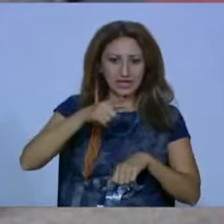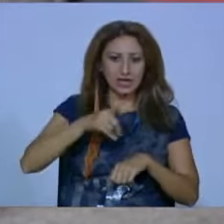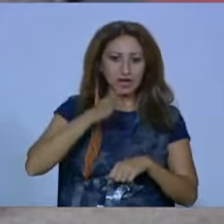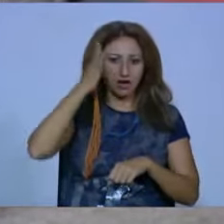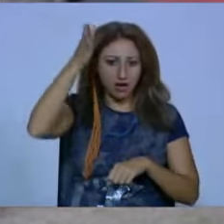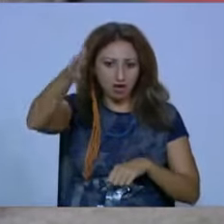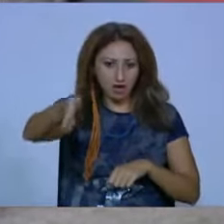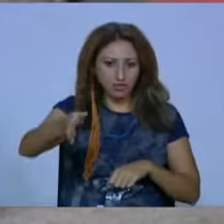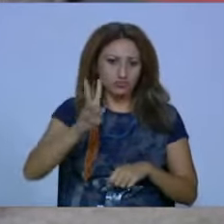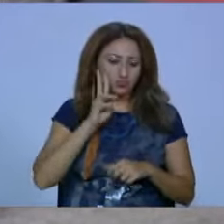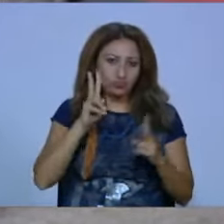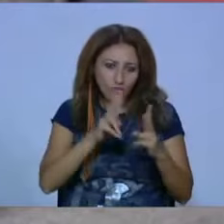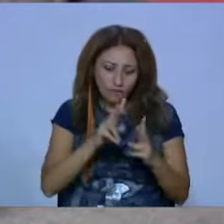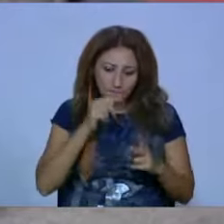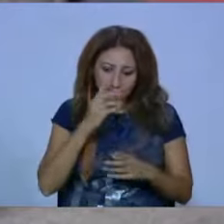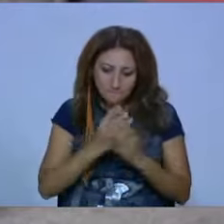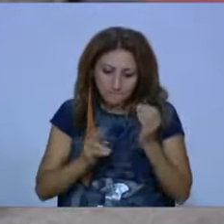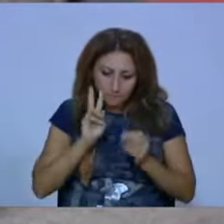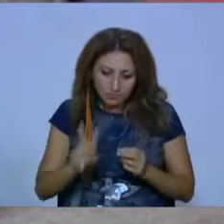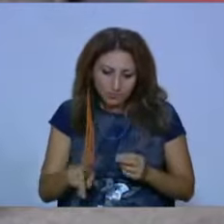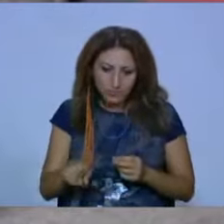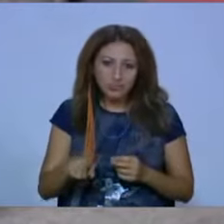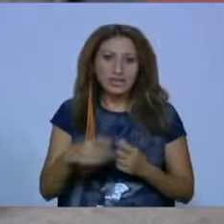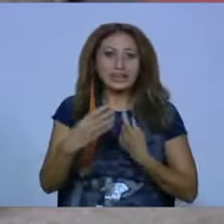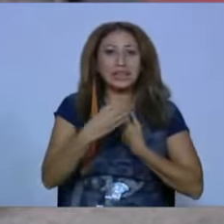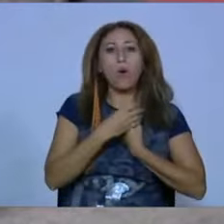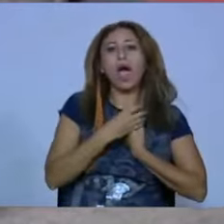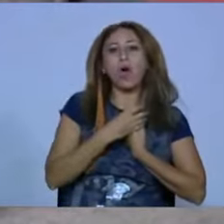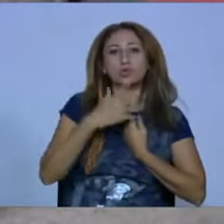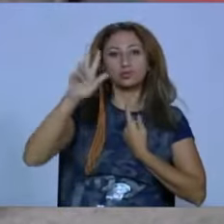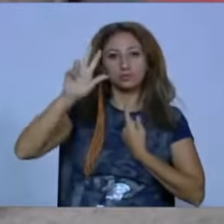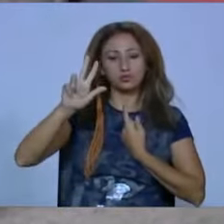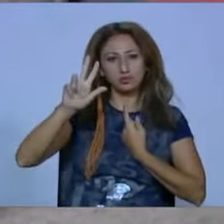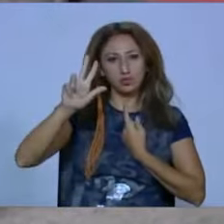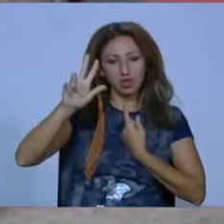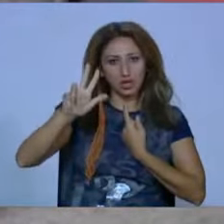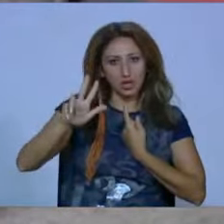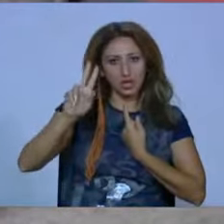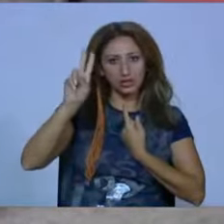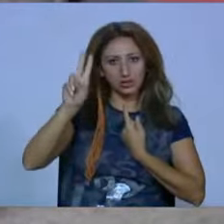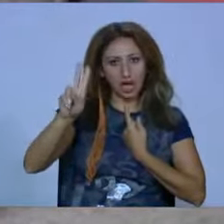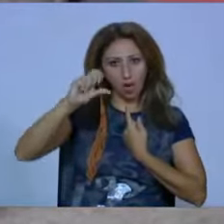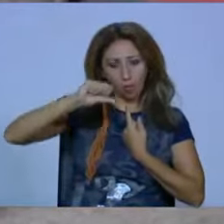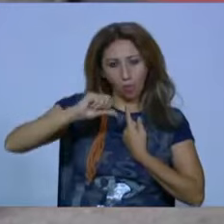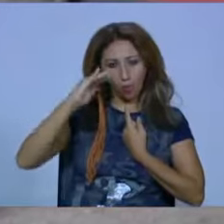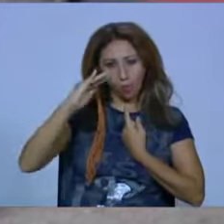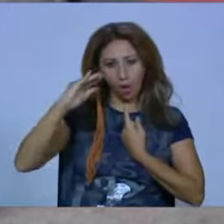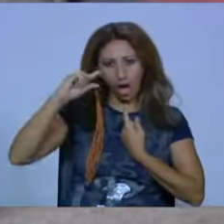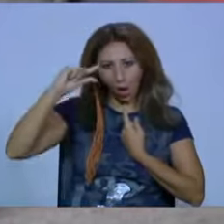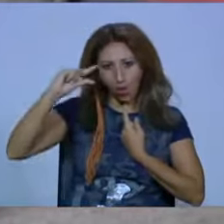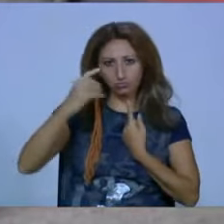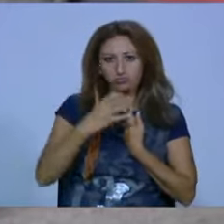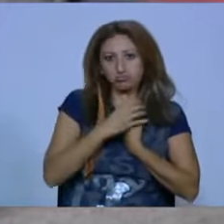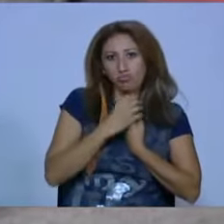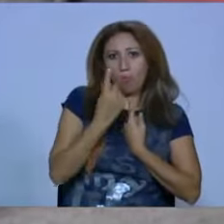بقى، اول ما شافها يعني قرر ان هي عندها توحد. طبعا بنتي ما كانت،